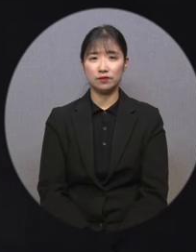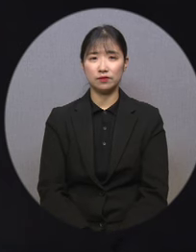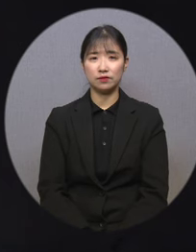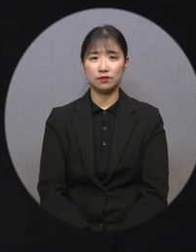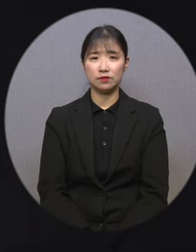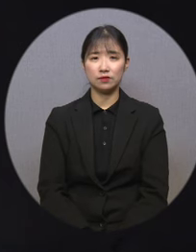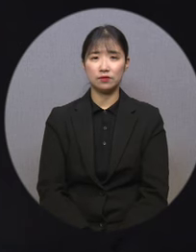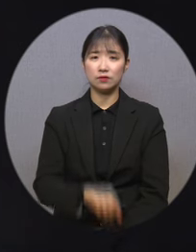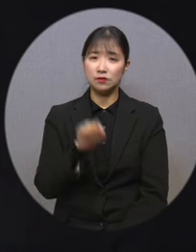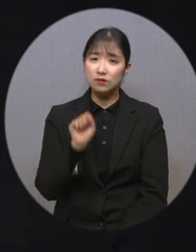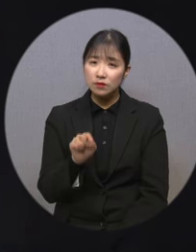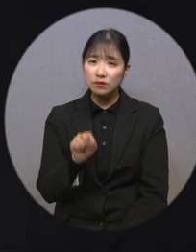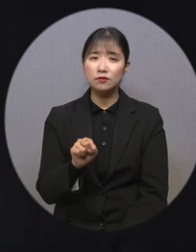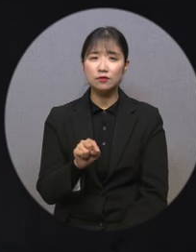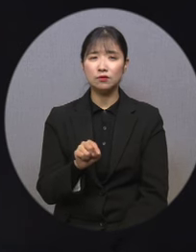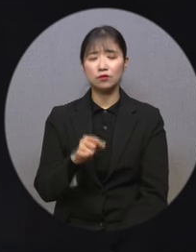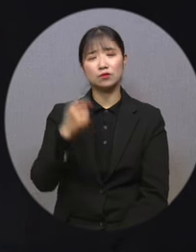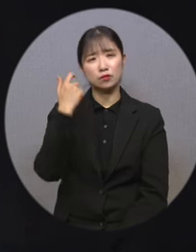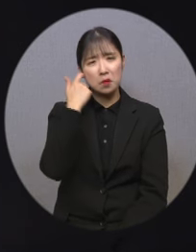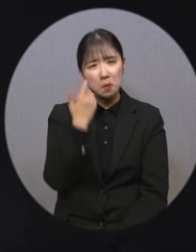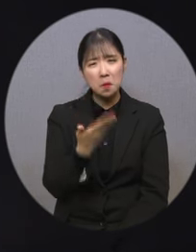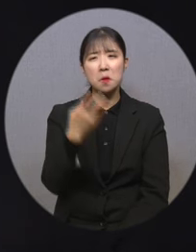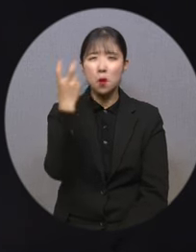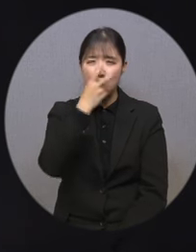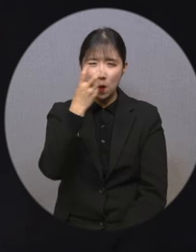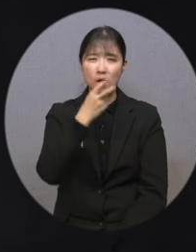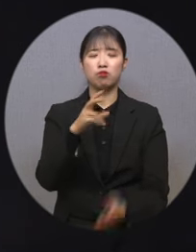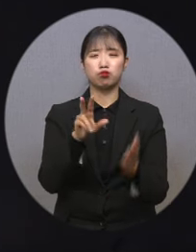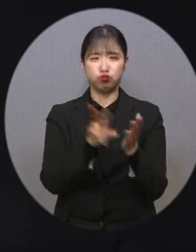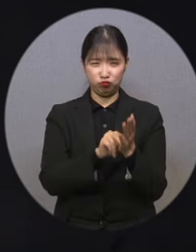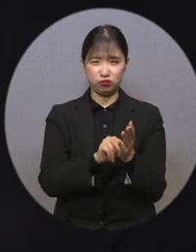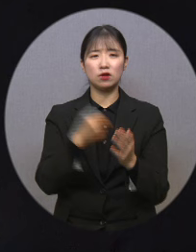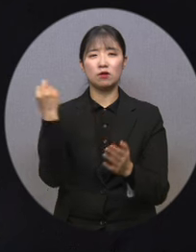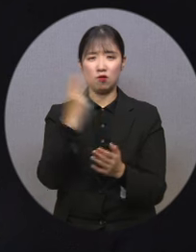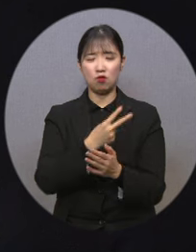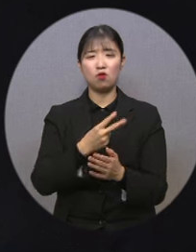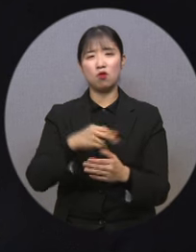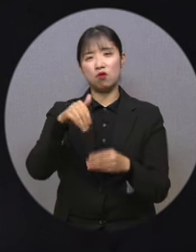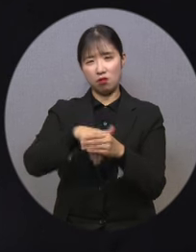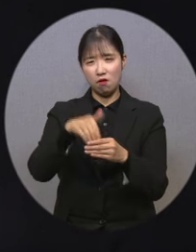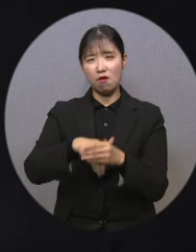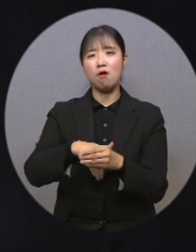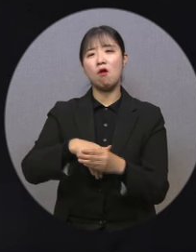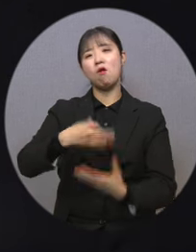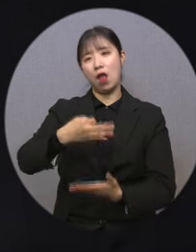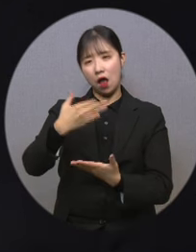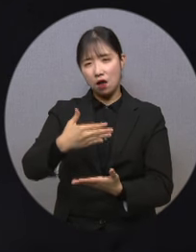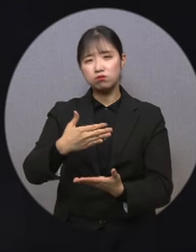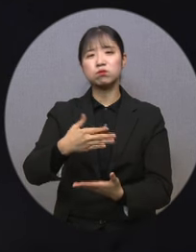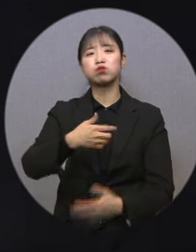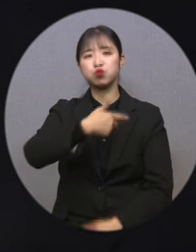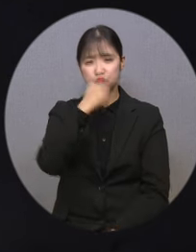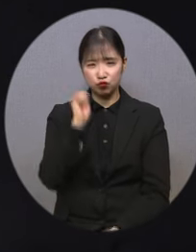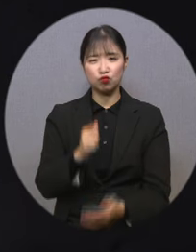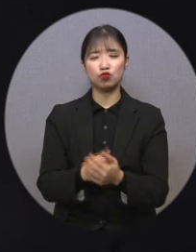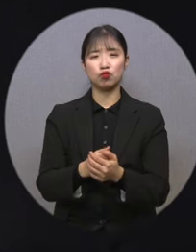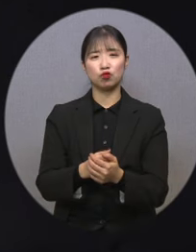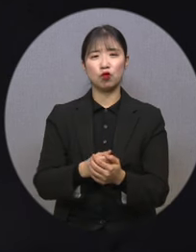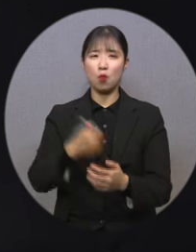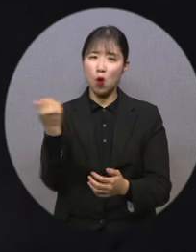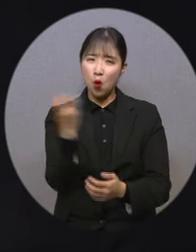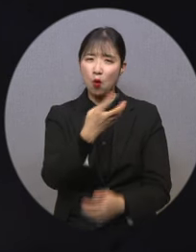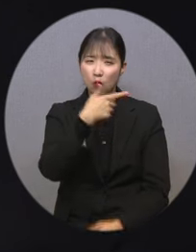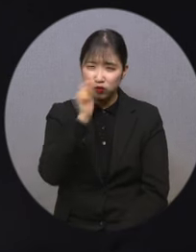예, 이러니까 여론조사 불공정, 선거 자금 불공정, 그렇지 않습니까? 기호 불공정, 언론 보도 불공정,